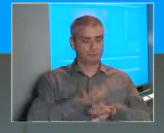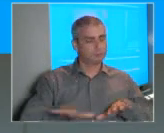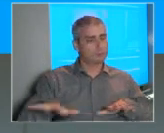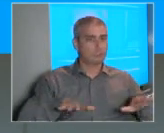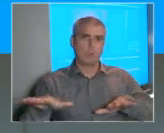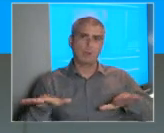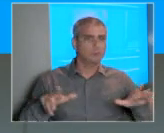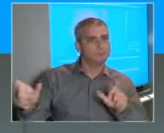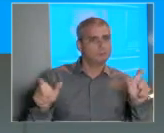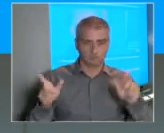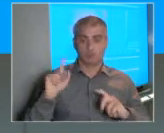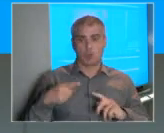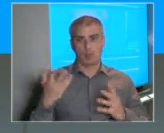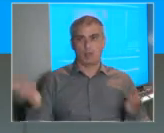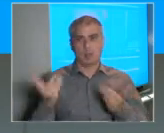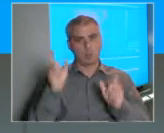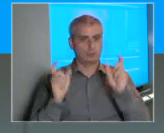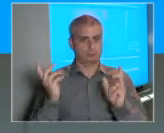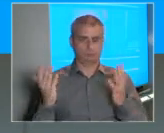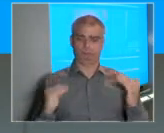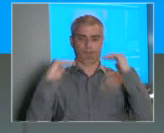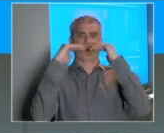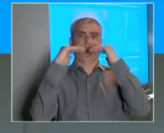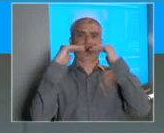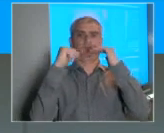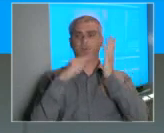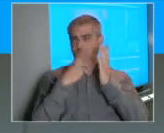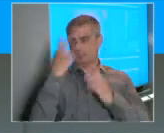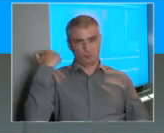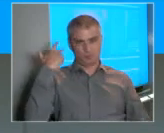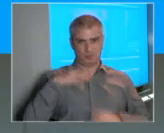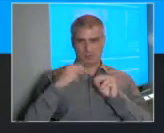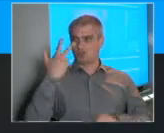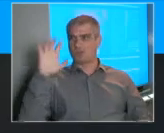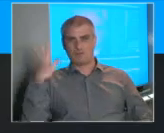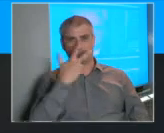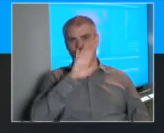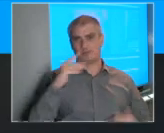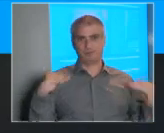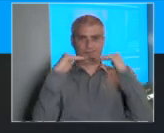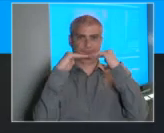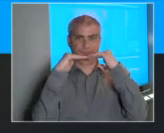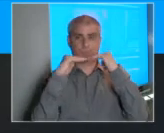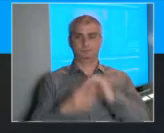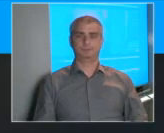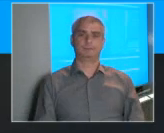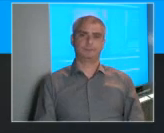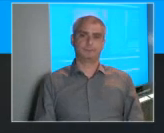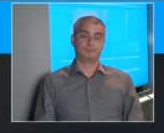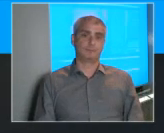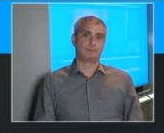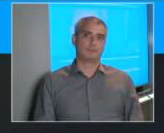כשטח, יכולה להשתוות, ולכן גם ראינו 35 שוויון בפעם הקודמת. תראה, קודם כל